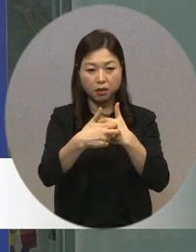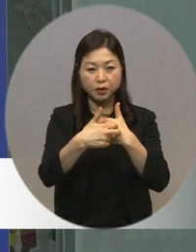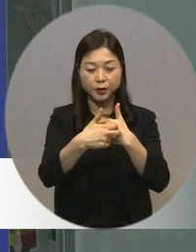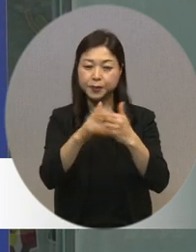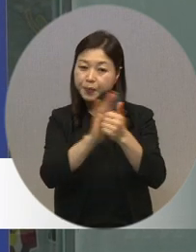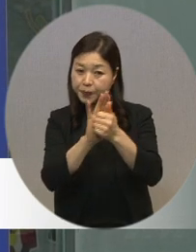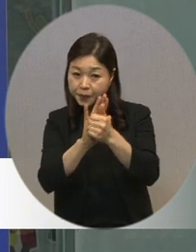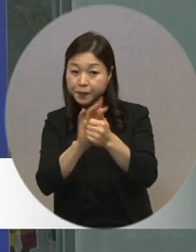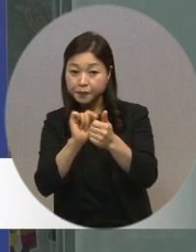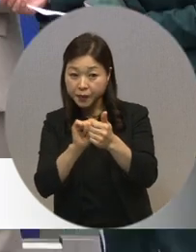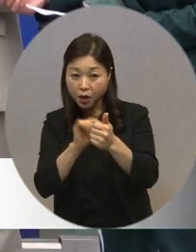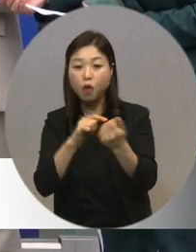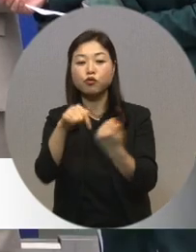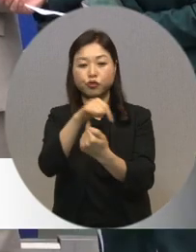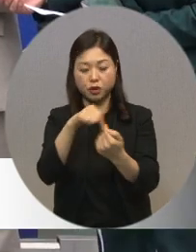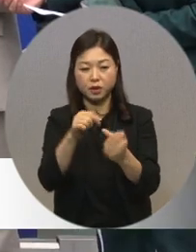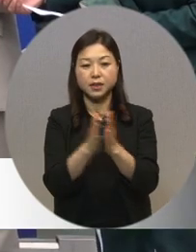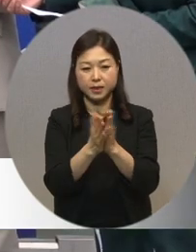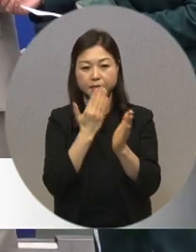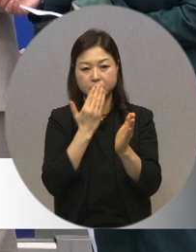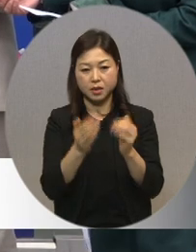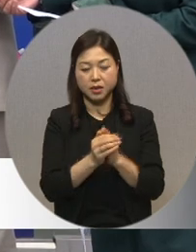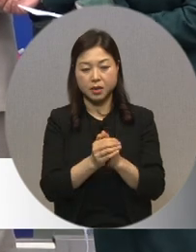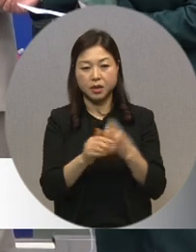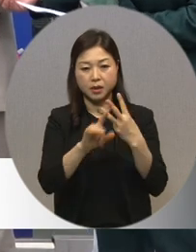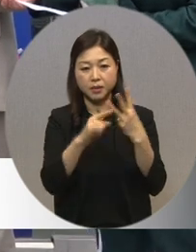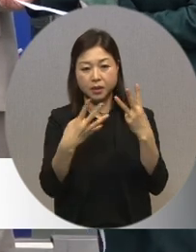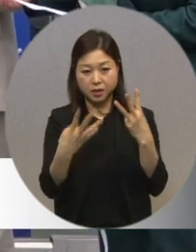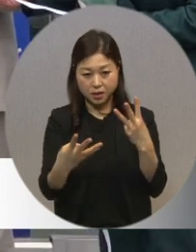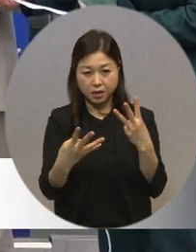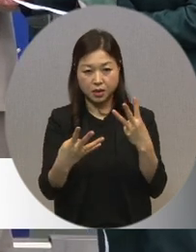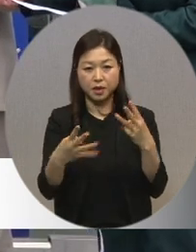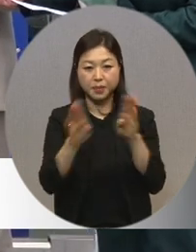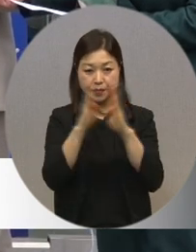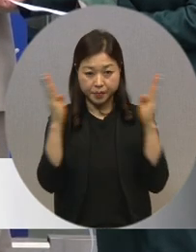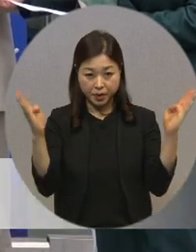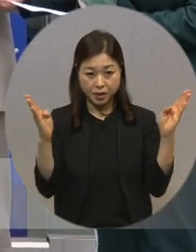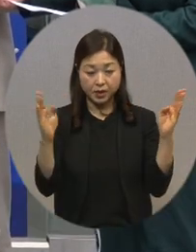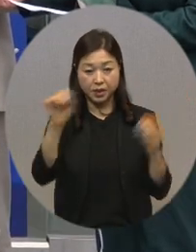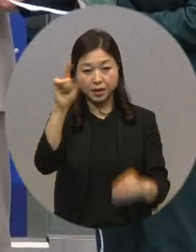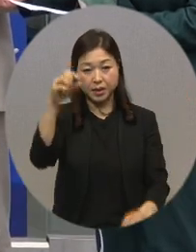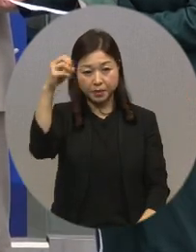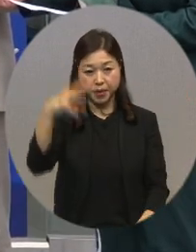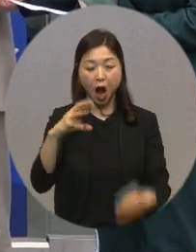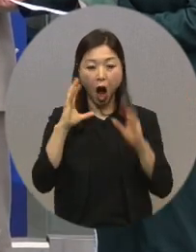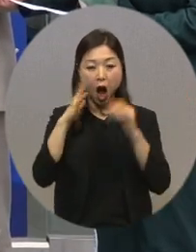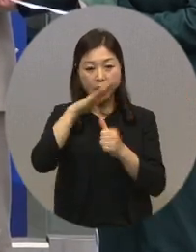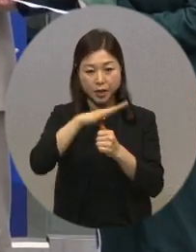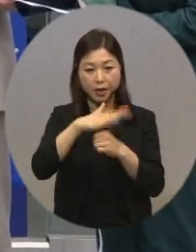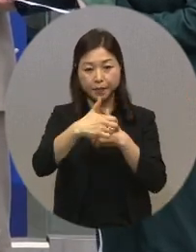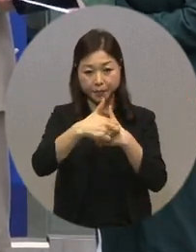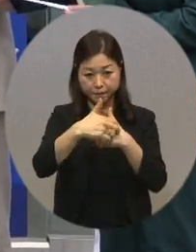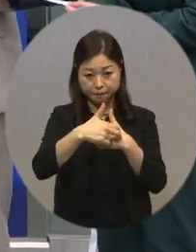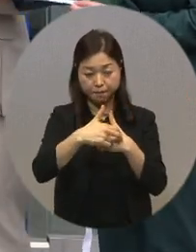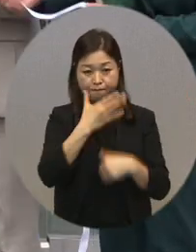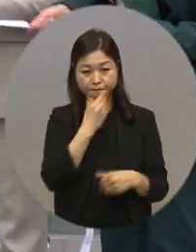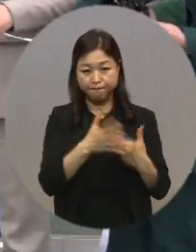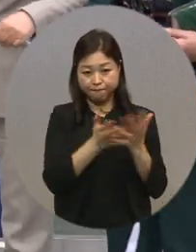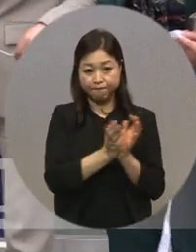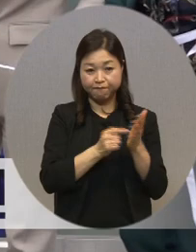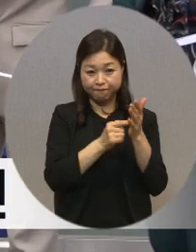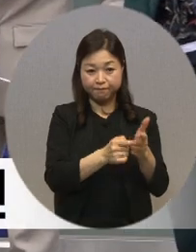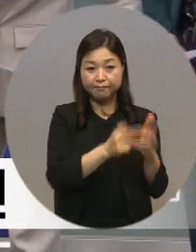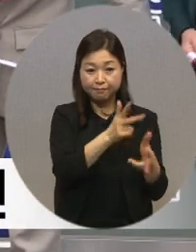운영에 들어갔습니다. 지난 3월 4일 현판식을 갖고 시작한 달빛 어린이병원은 보건복지부에서 추진하는